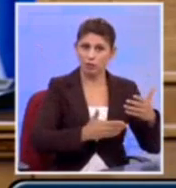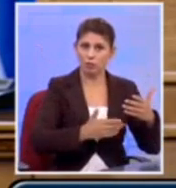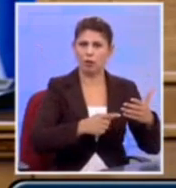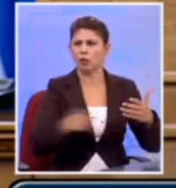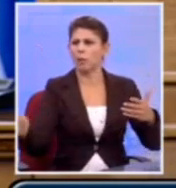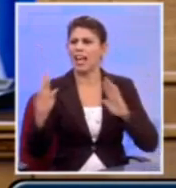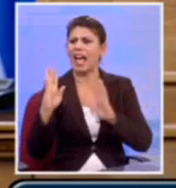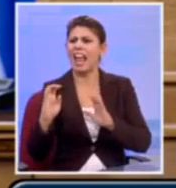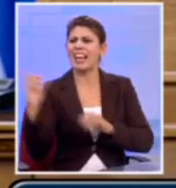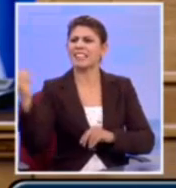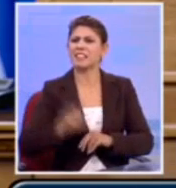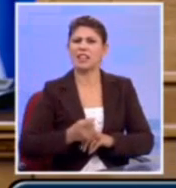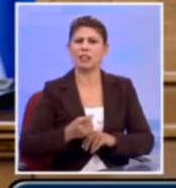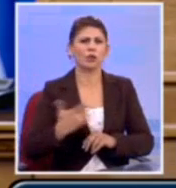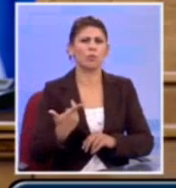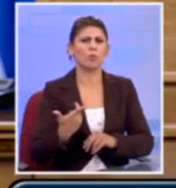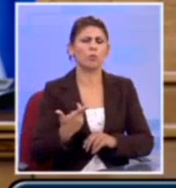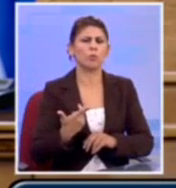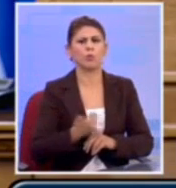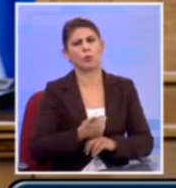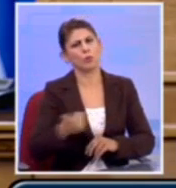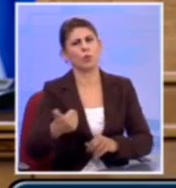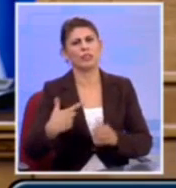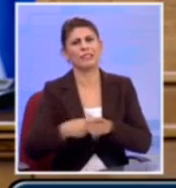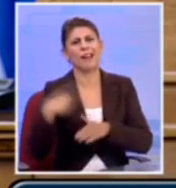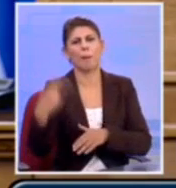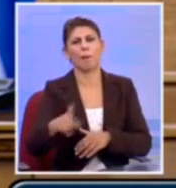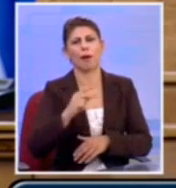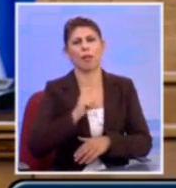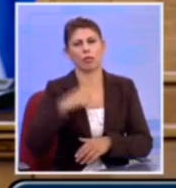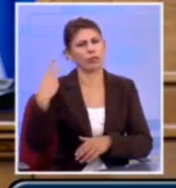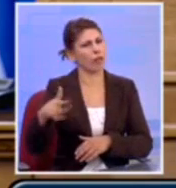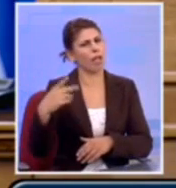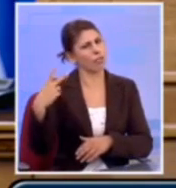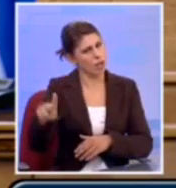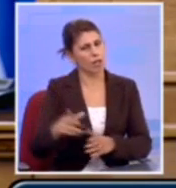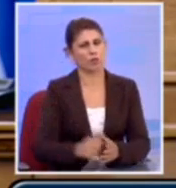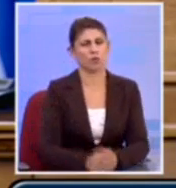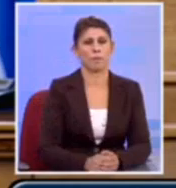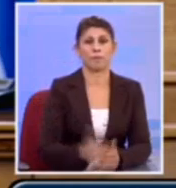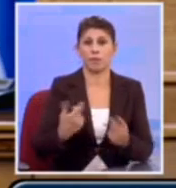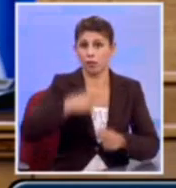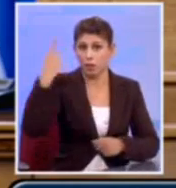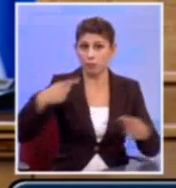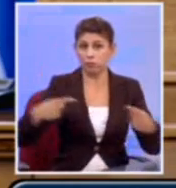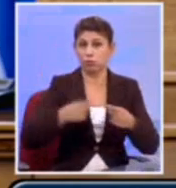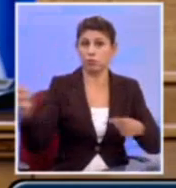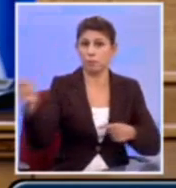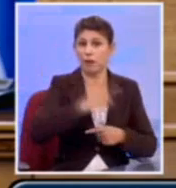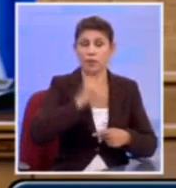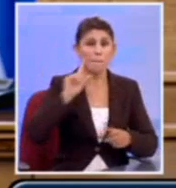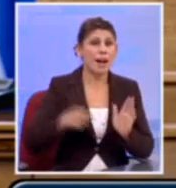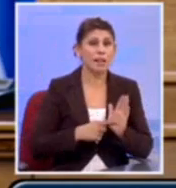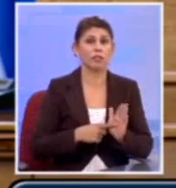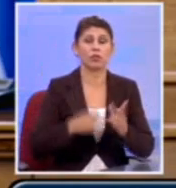το υπόλοιπο 90% πήγε στις τράπεζές τους. Έχει δικαίωμα να συγκρουστεί με αυτούς που κατά